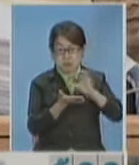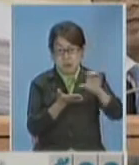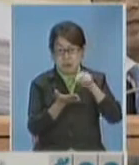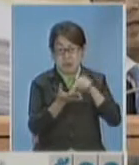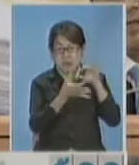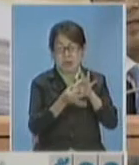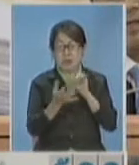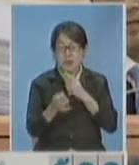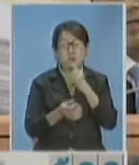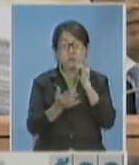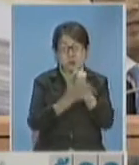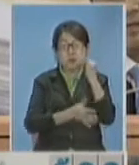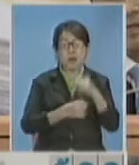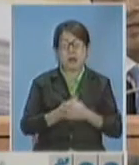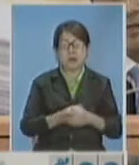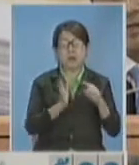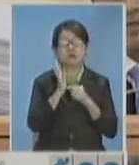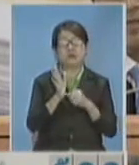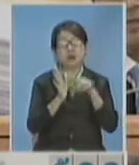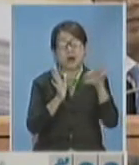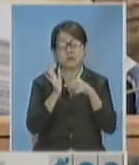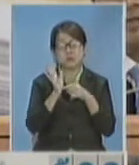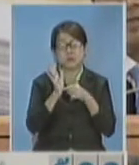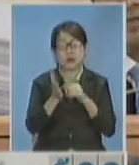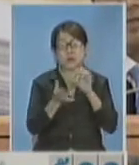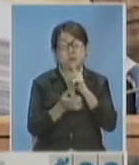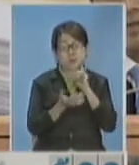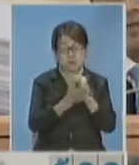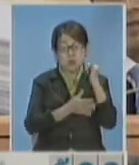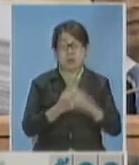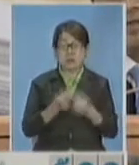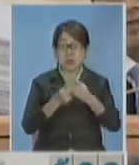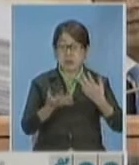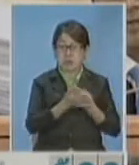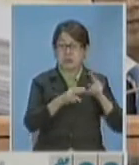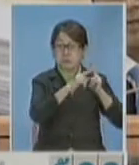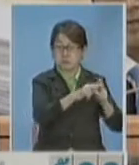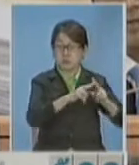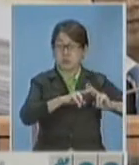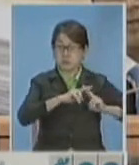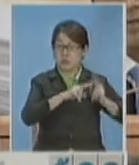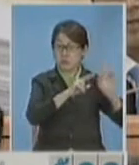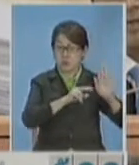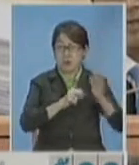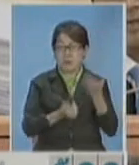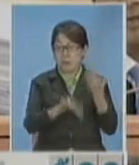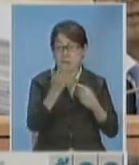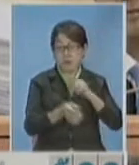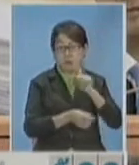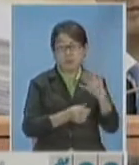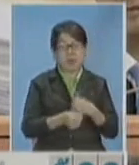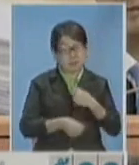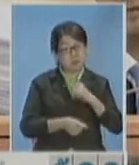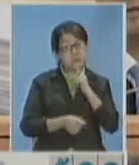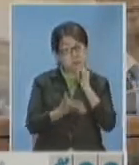นี้ก็ชอบเลยที่ท่านวชระใจได้ยกตัวอย่างเหล่านั้นแต่ช่างงบส่วนตัวไม่เป็นไรครับท่านประธานครับขอวินิจฉัยให้ถูกต้องด้วย